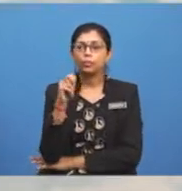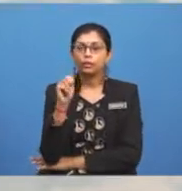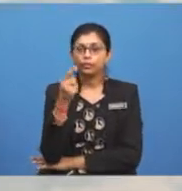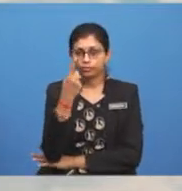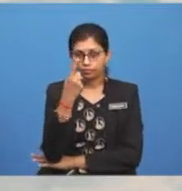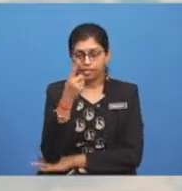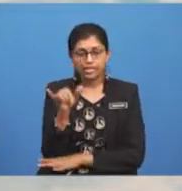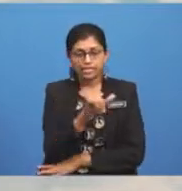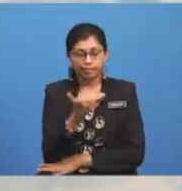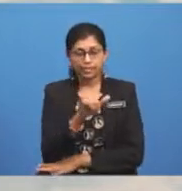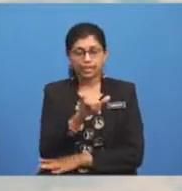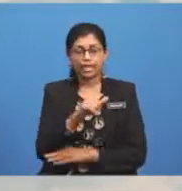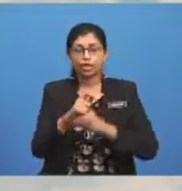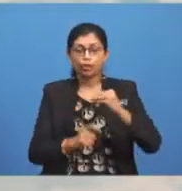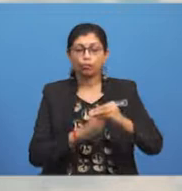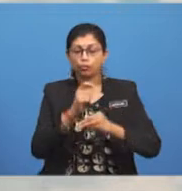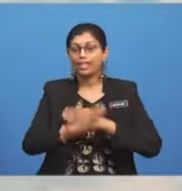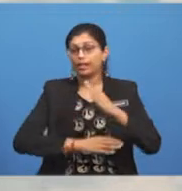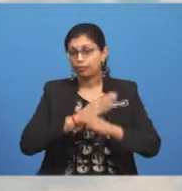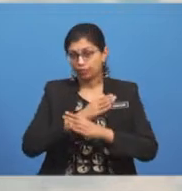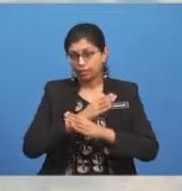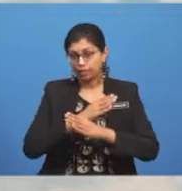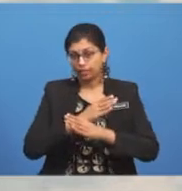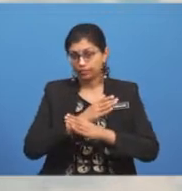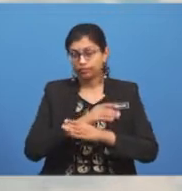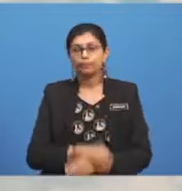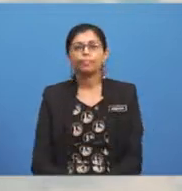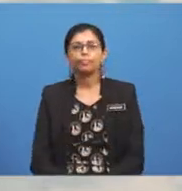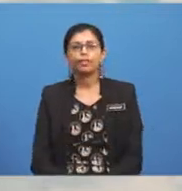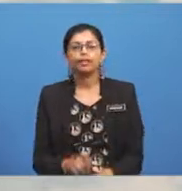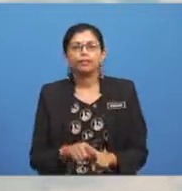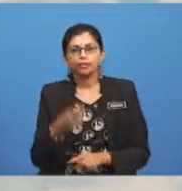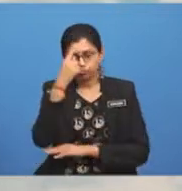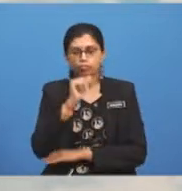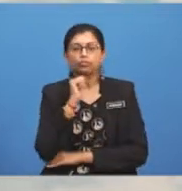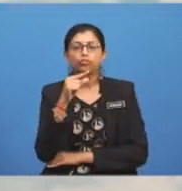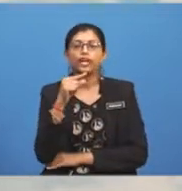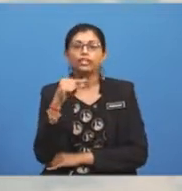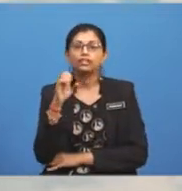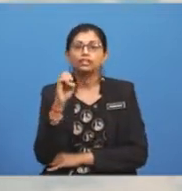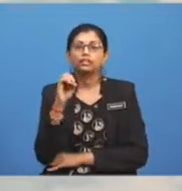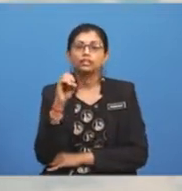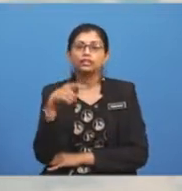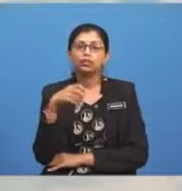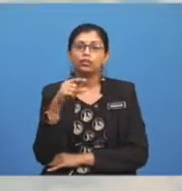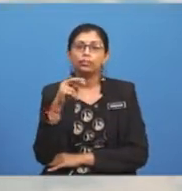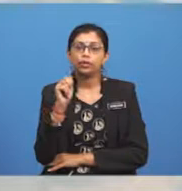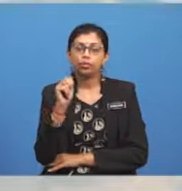bumi. Manakala arah gerakan satelit bukan geopagon adalah tidak sama.